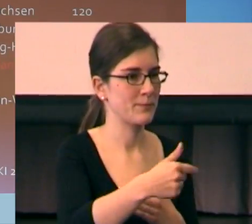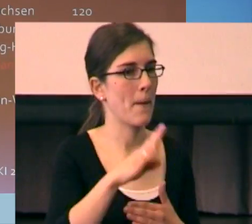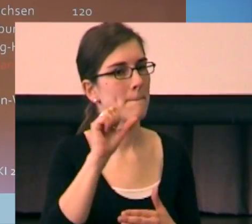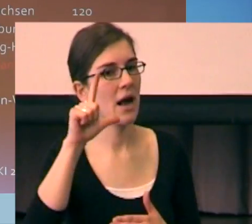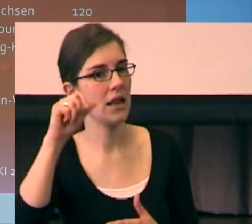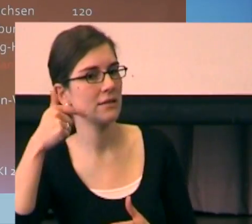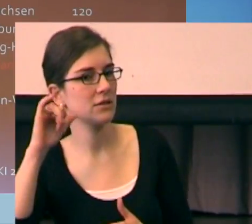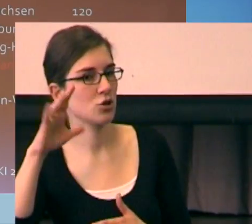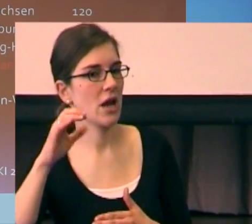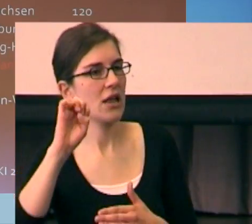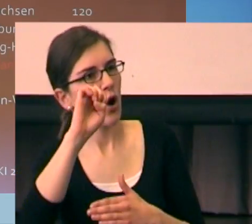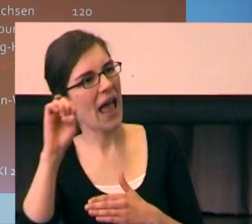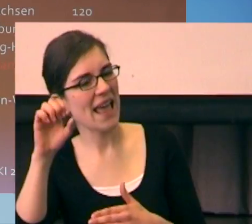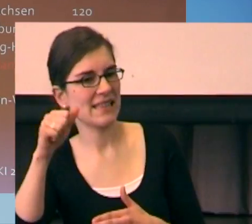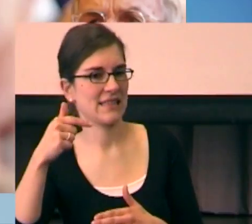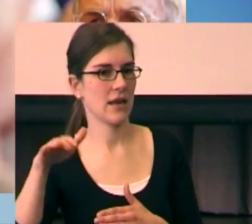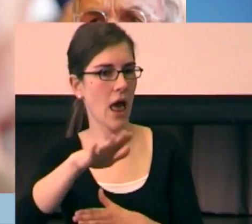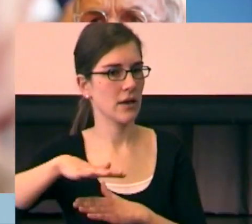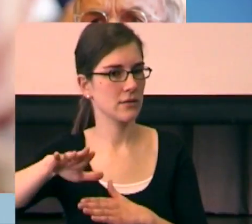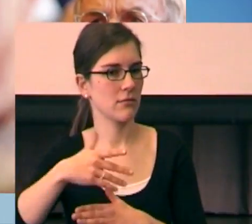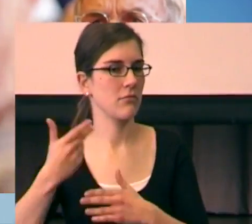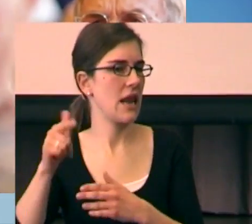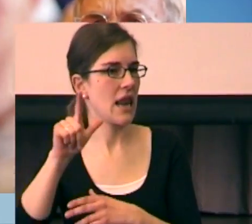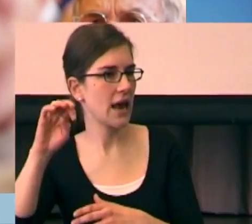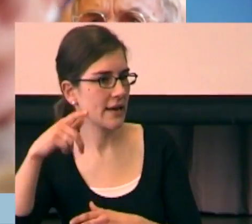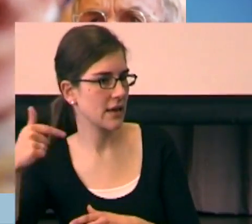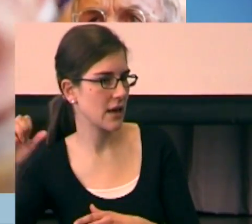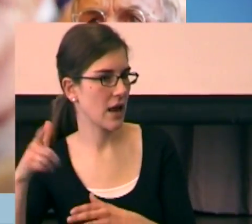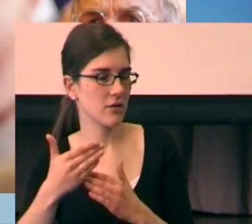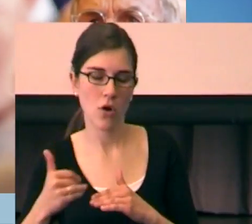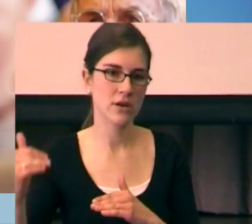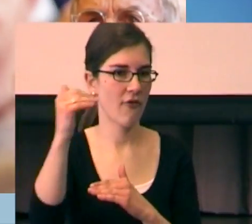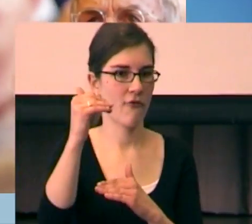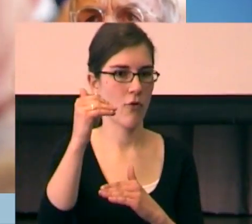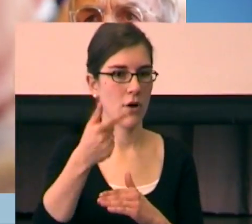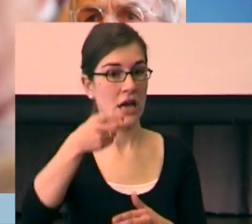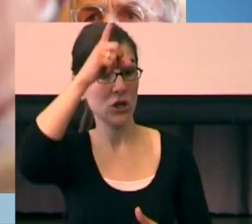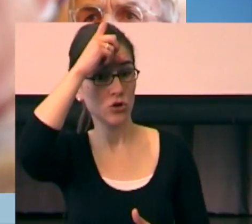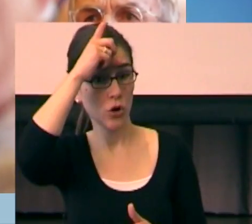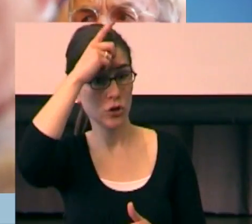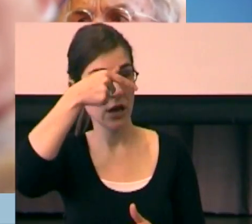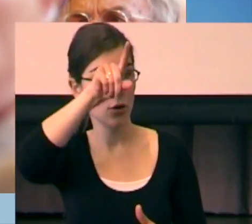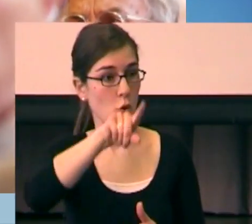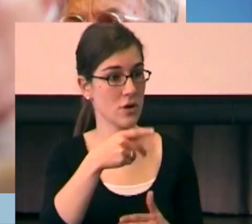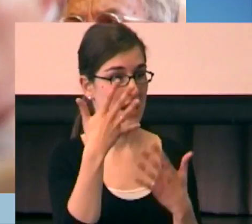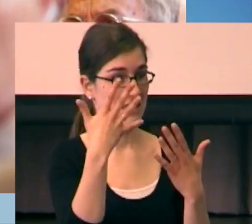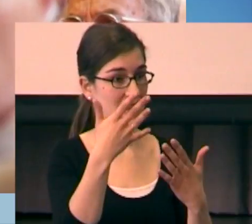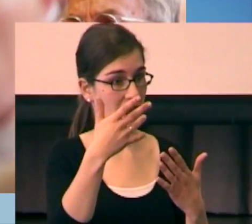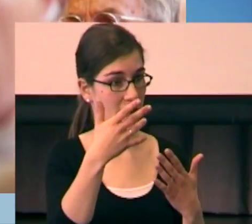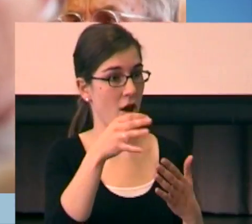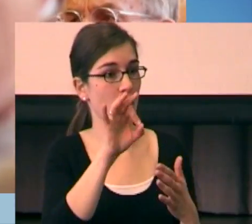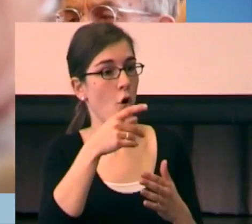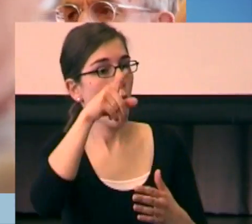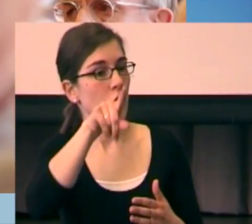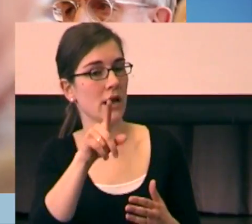die hier nicht aufgestanden sind, Estland, Lettland, Liefland, stehen deutlich vor Deutschland. Deutschland ist mit 110 pro 100.000 Männern,